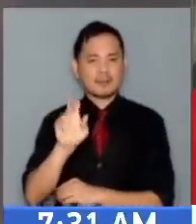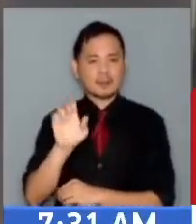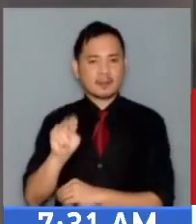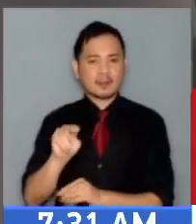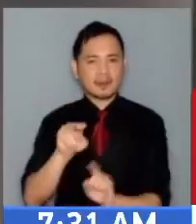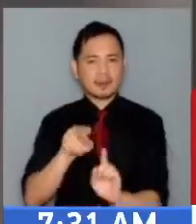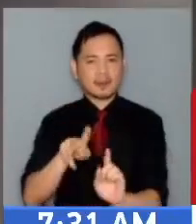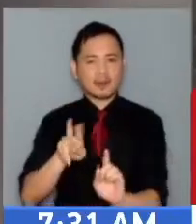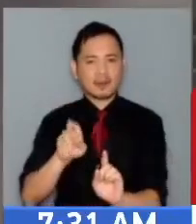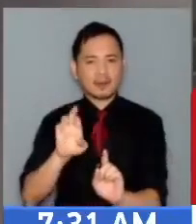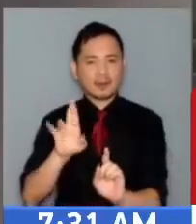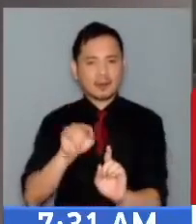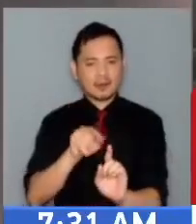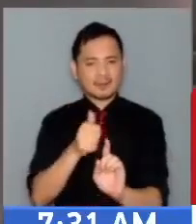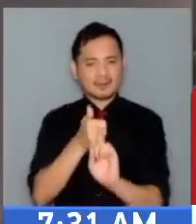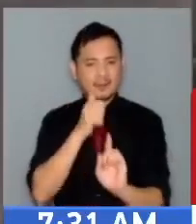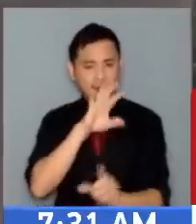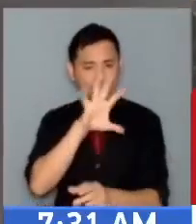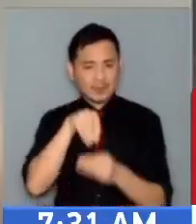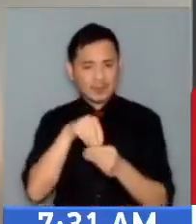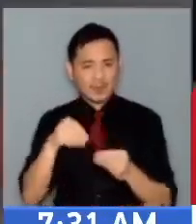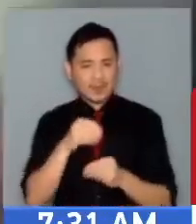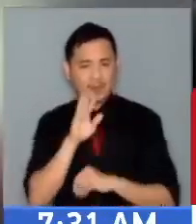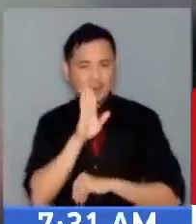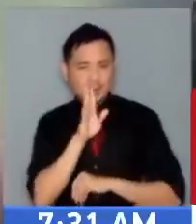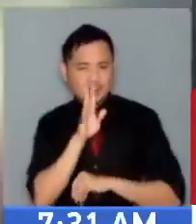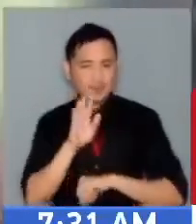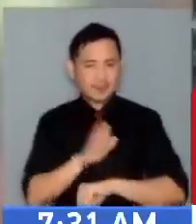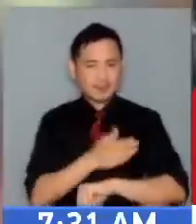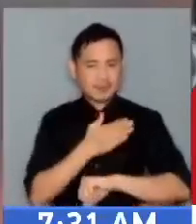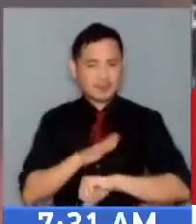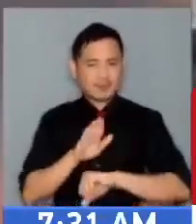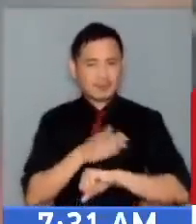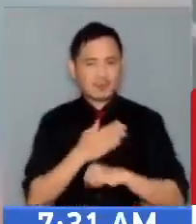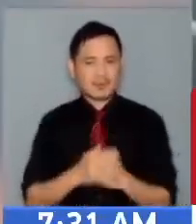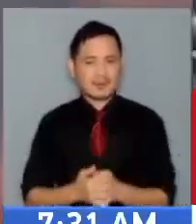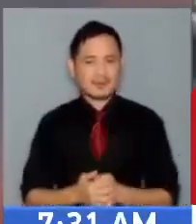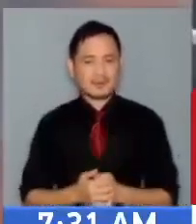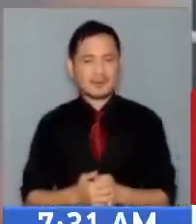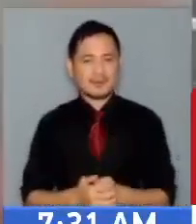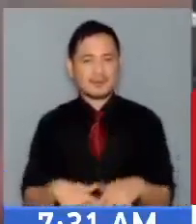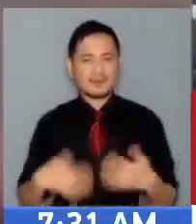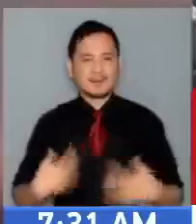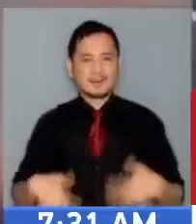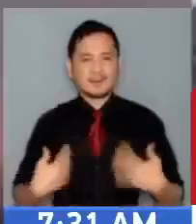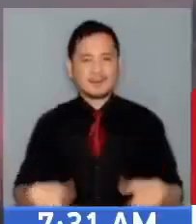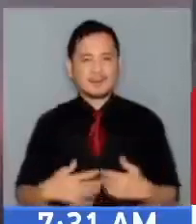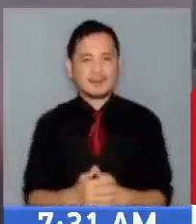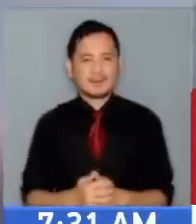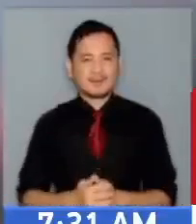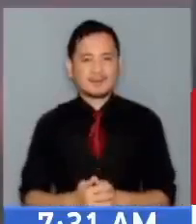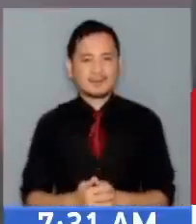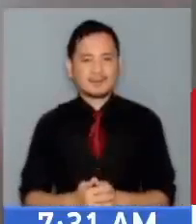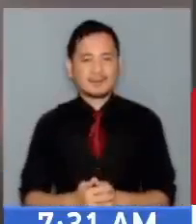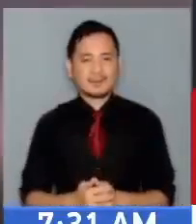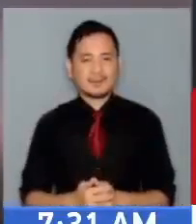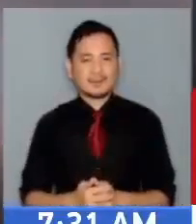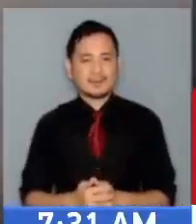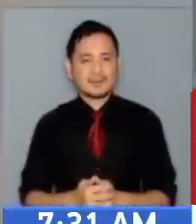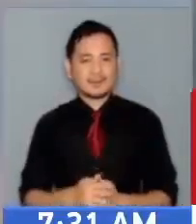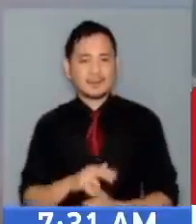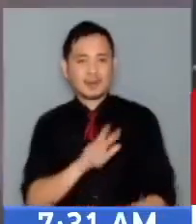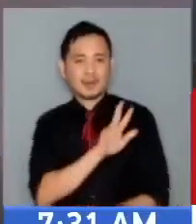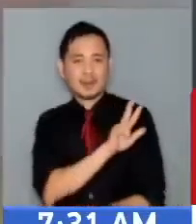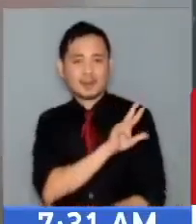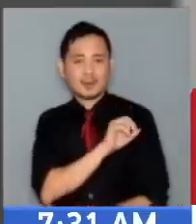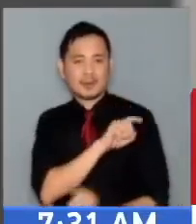ng Misery Business. Ang saya, favorite ko kasi si Paramore din. Ako, ito nga, sabi ni Paramore, number 30 on the track. 30 kasi